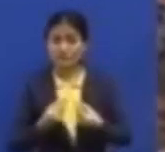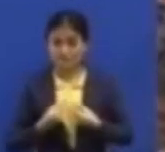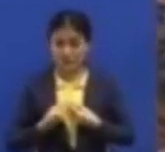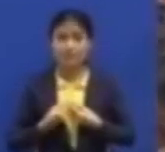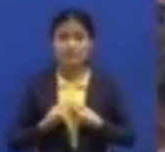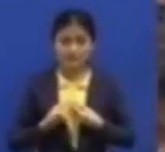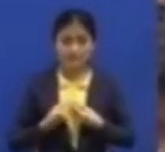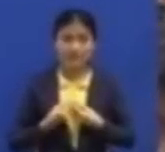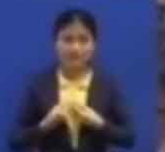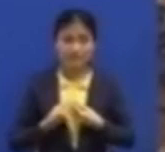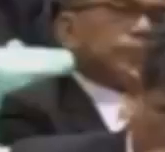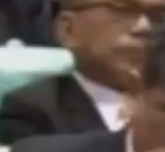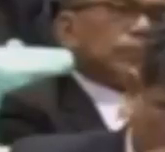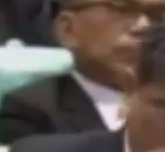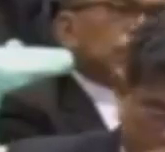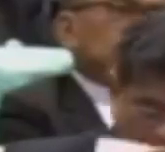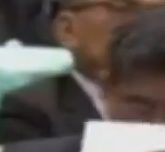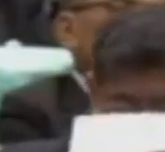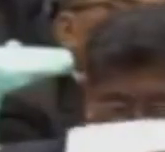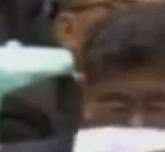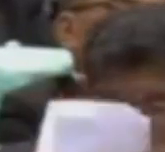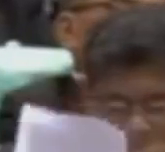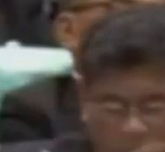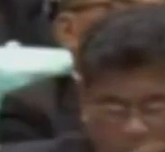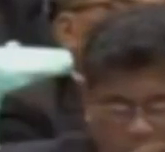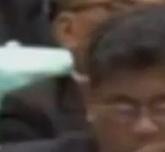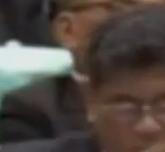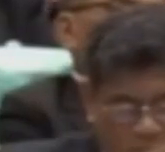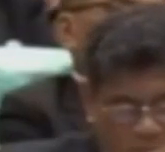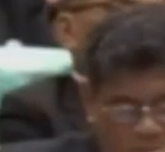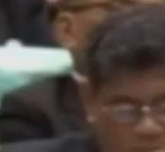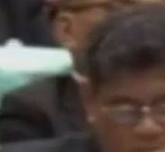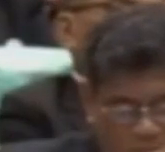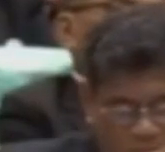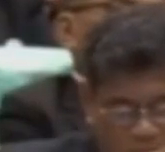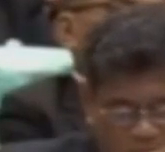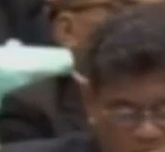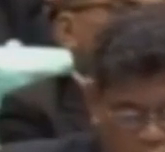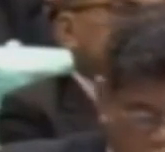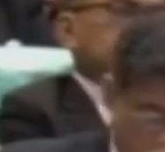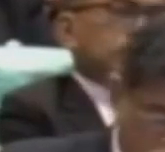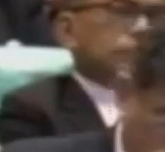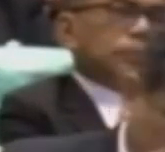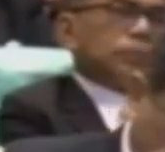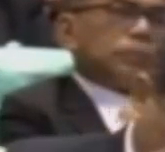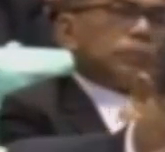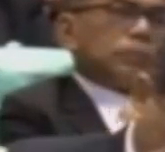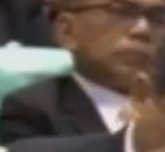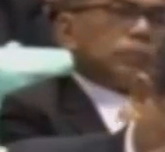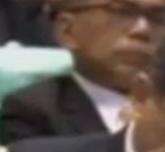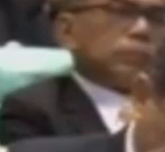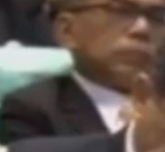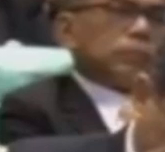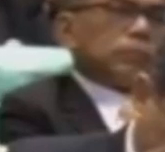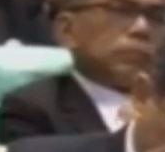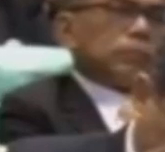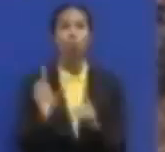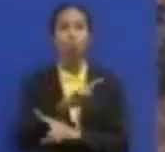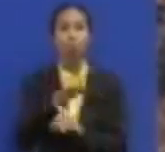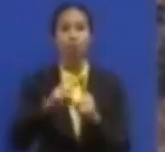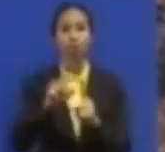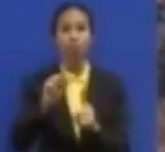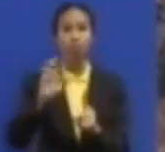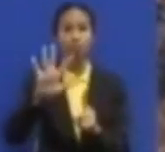ราษฎรส่งไปให้ในการประชุมวันนี้เป็นการประชุมครั้งที่1นะครับประจำวันที่25มีอยู่3